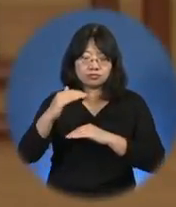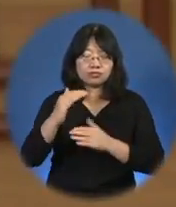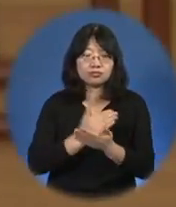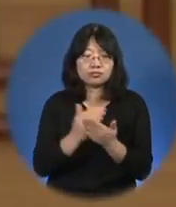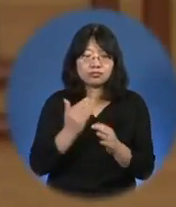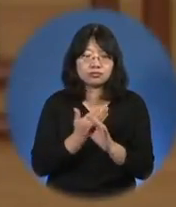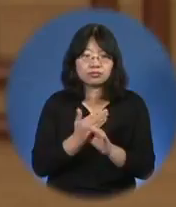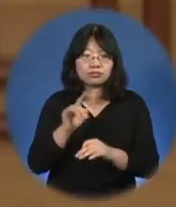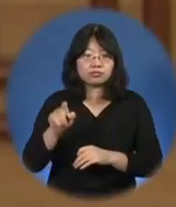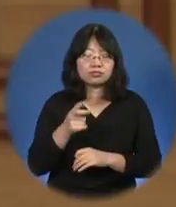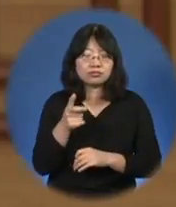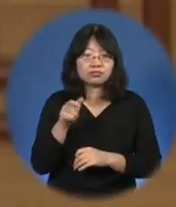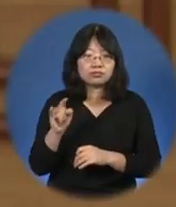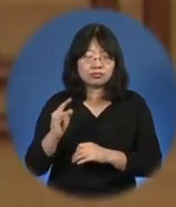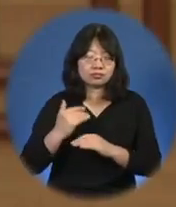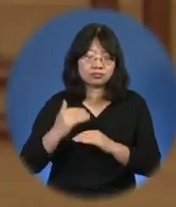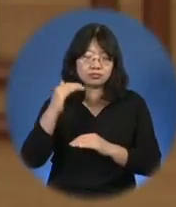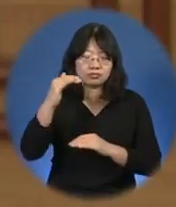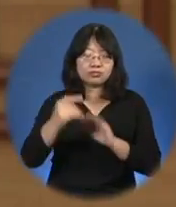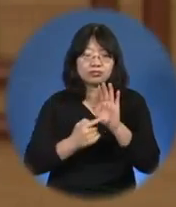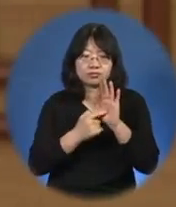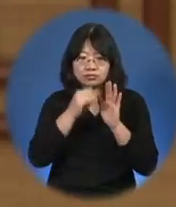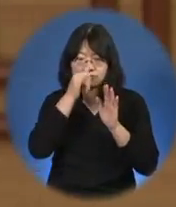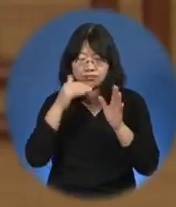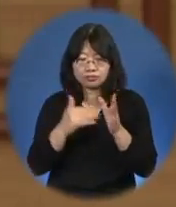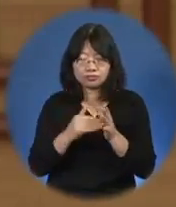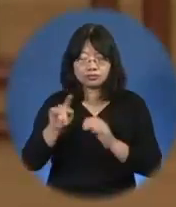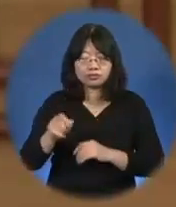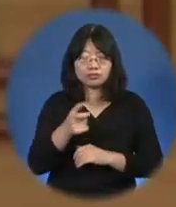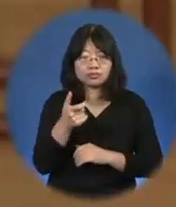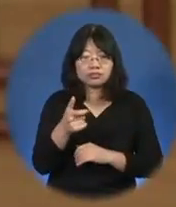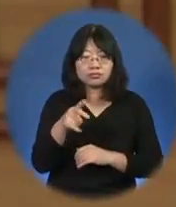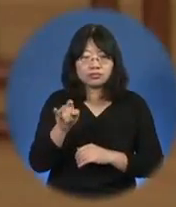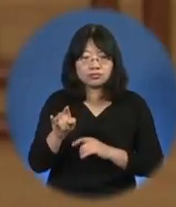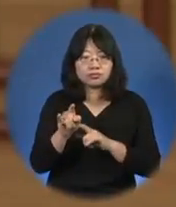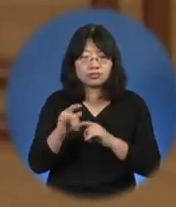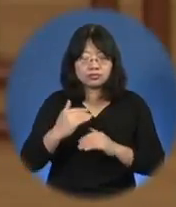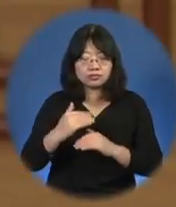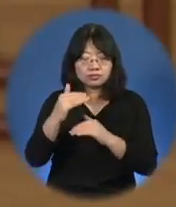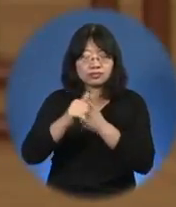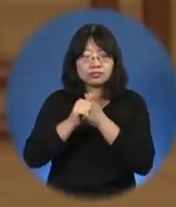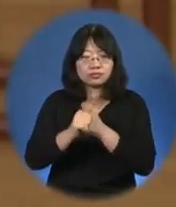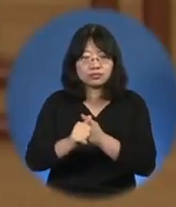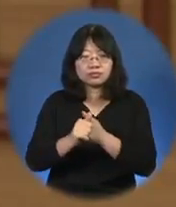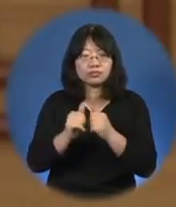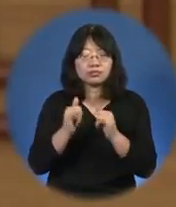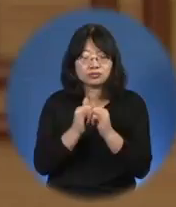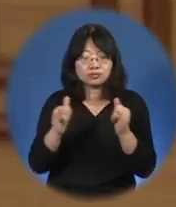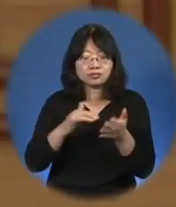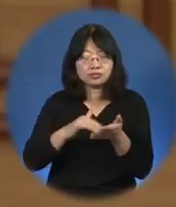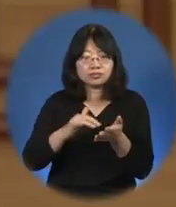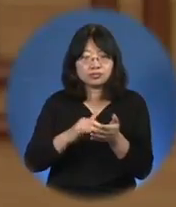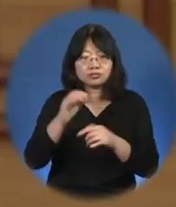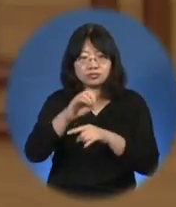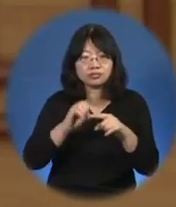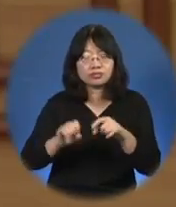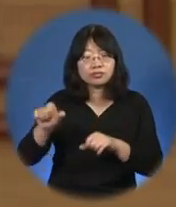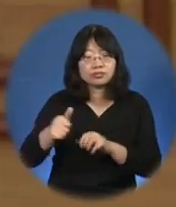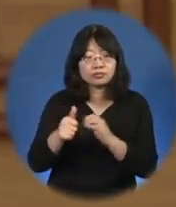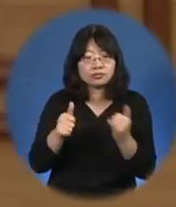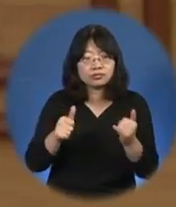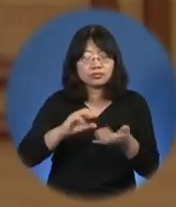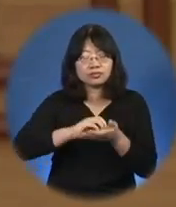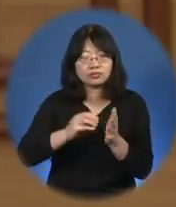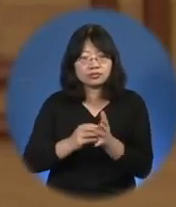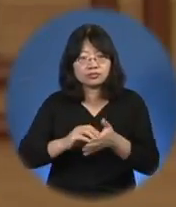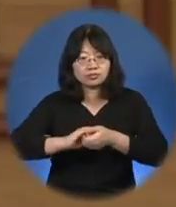나누면 160개 층이 나옵니다. 그렇죠. 예, 그 160개 층별로 이제 인구 비례로 500명씩을